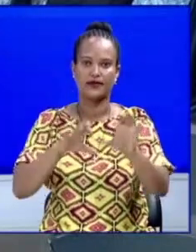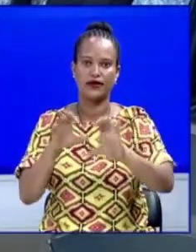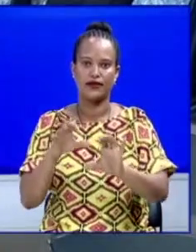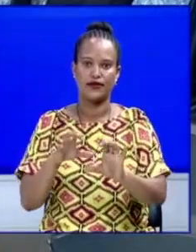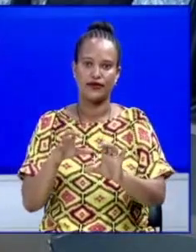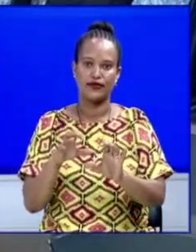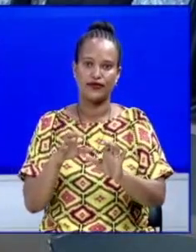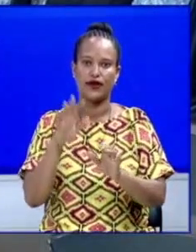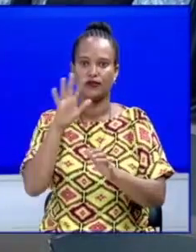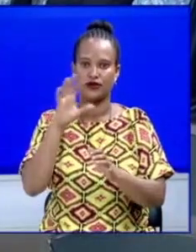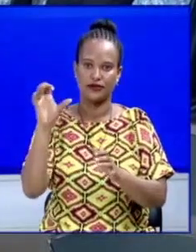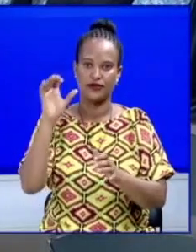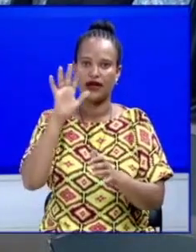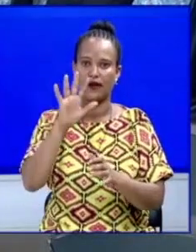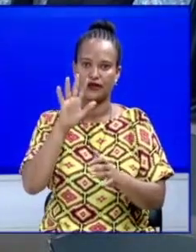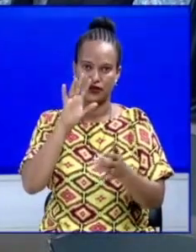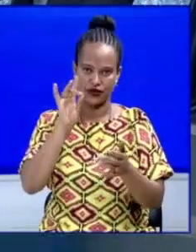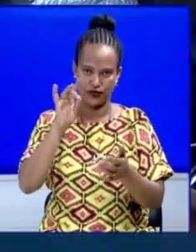ዝተገበረሉ